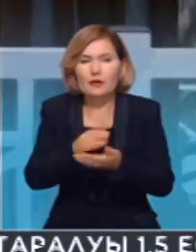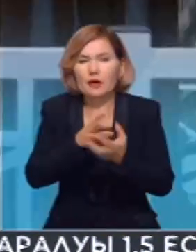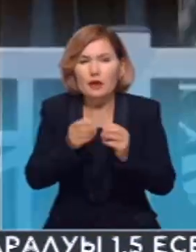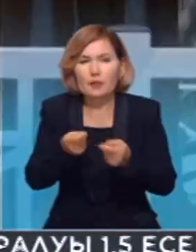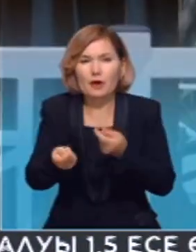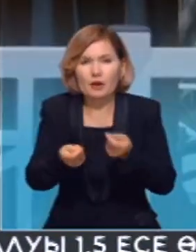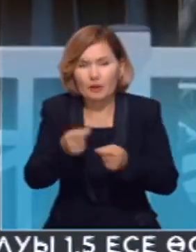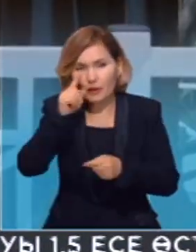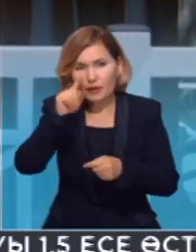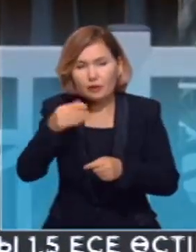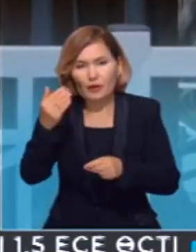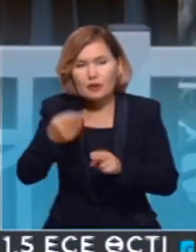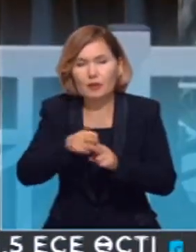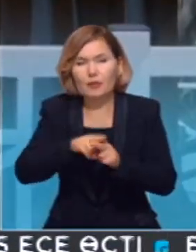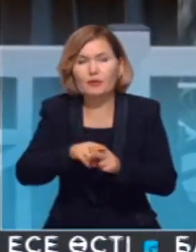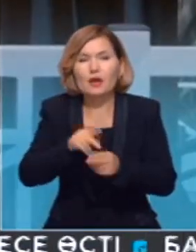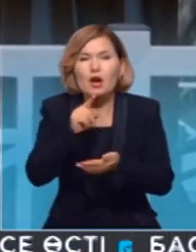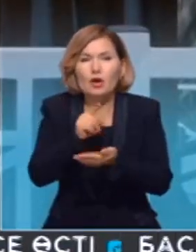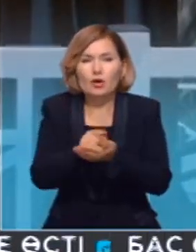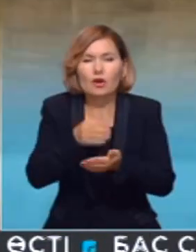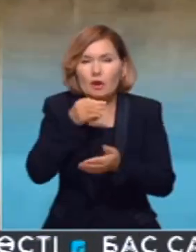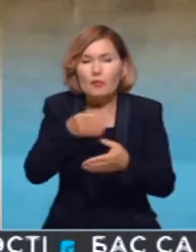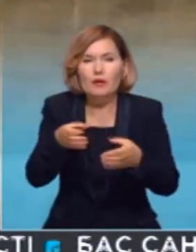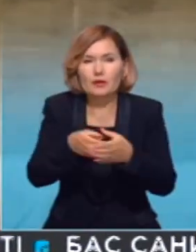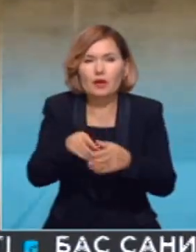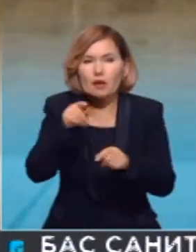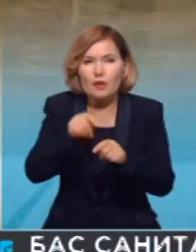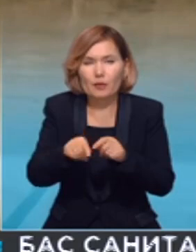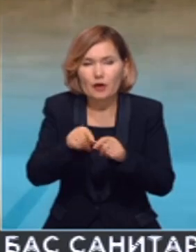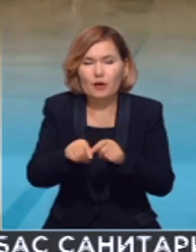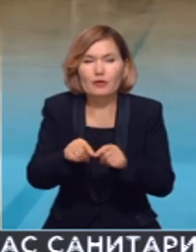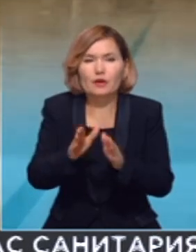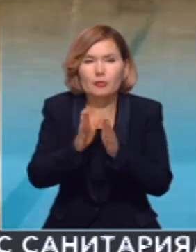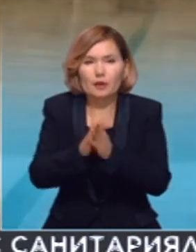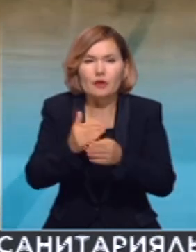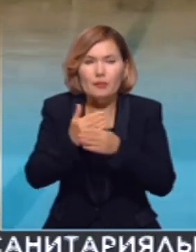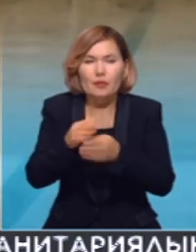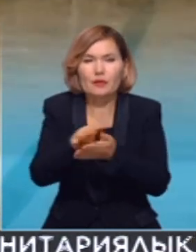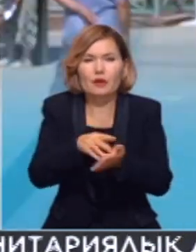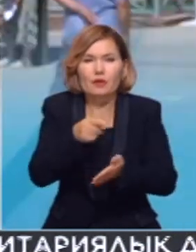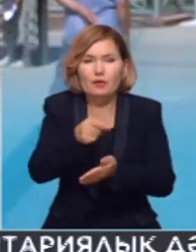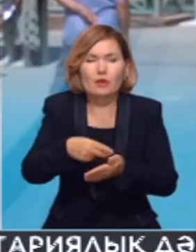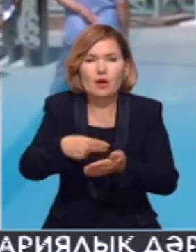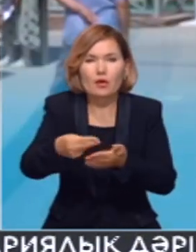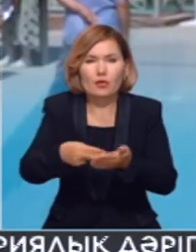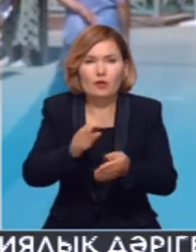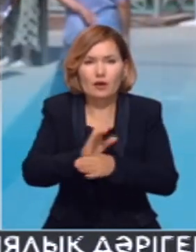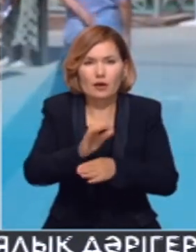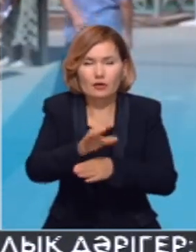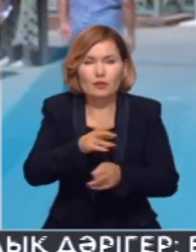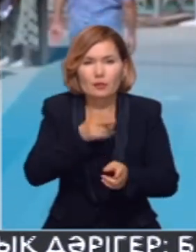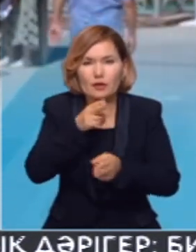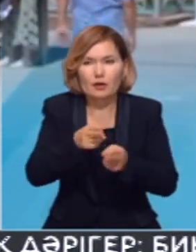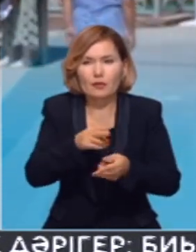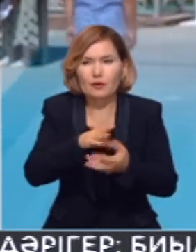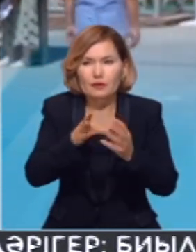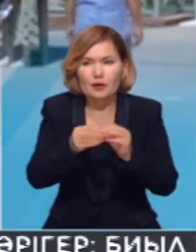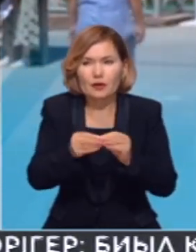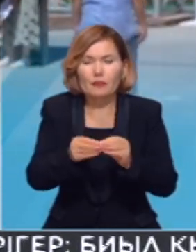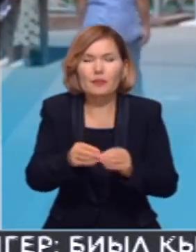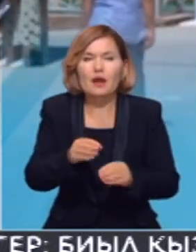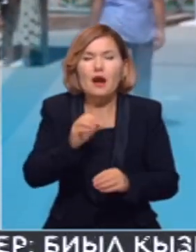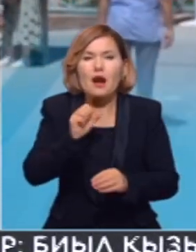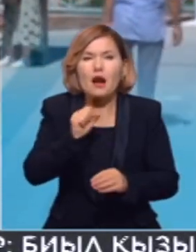әкімдігі де хабардар. Тіпті құзырлы мекемелердің тексеруіне қолға салып, хатта жазғандарын айтады. Бұл бағытта біз Арал Сырдария